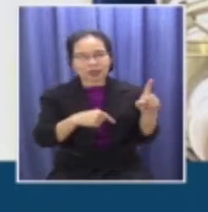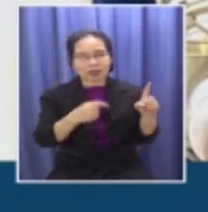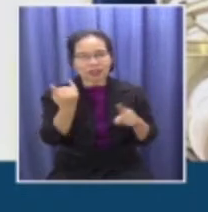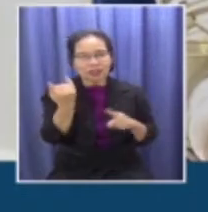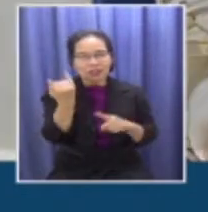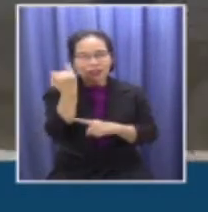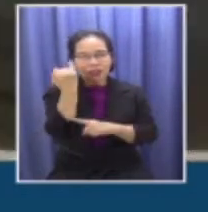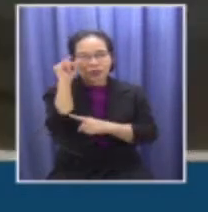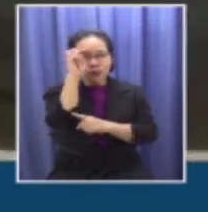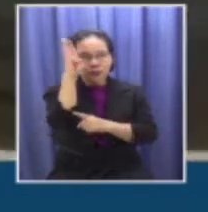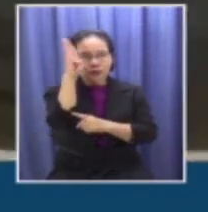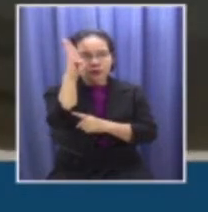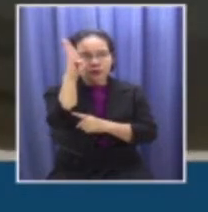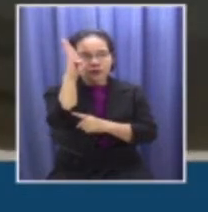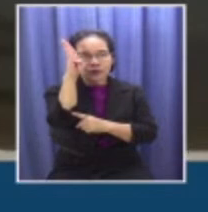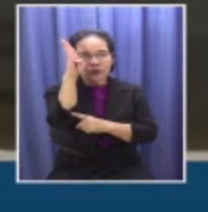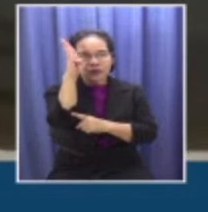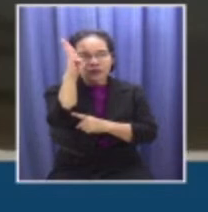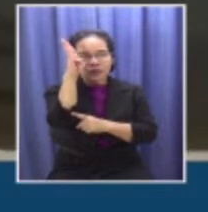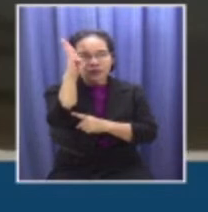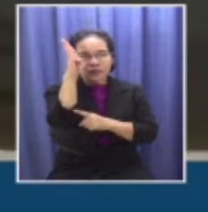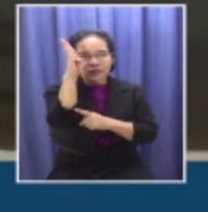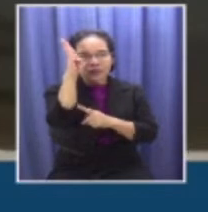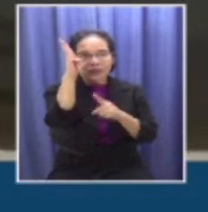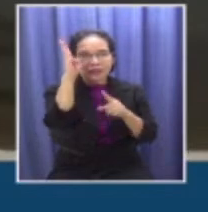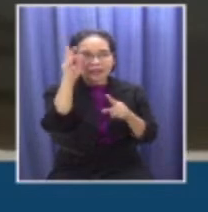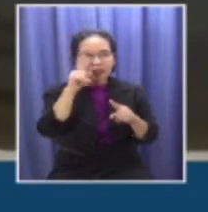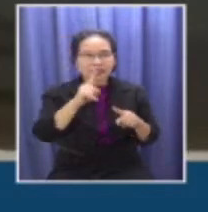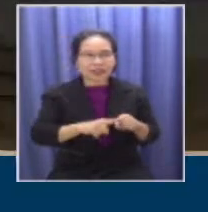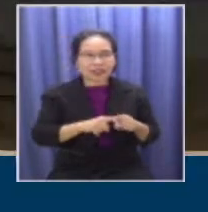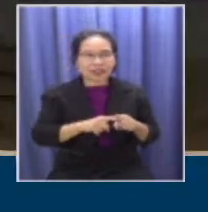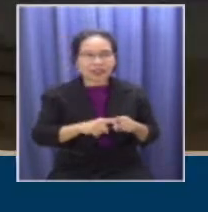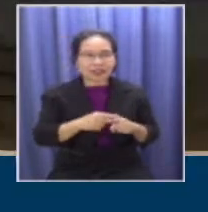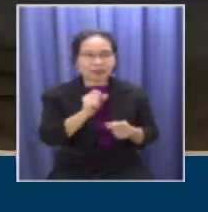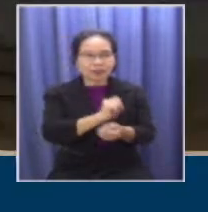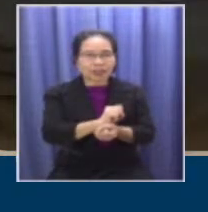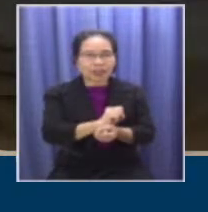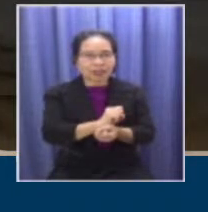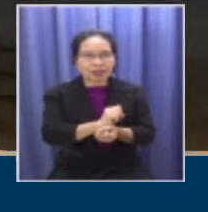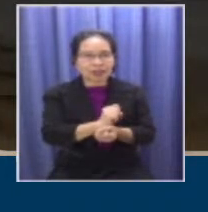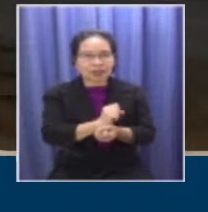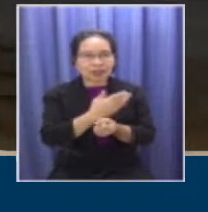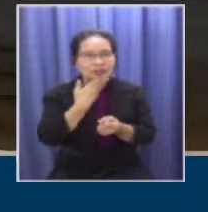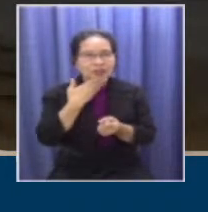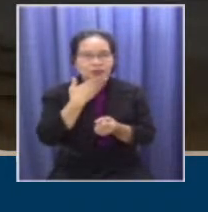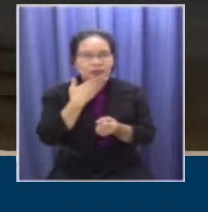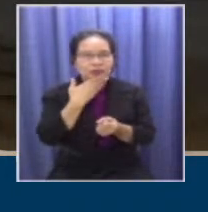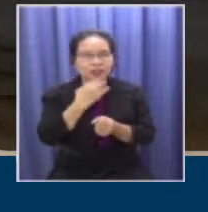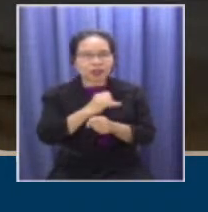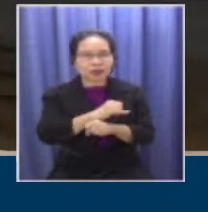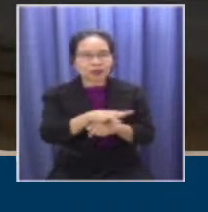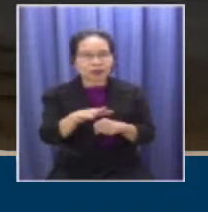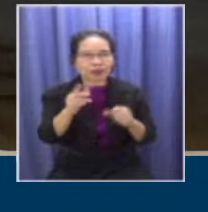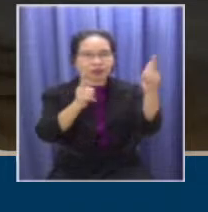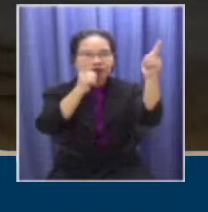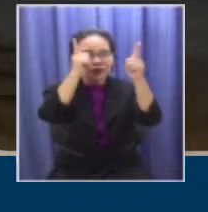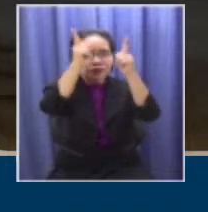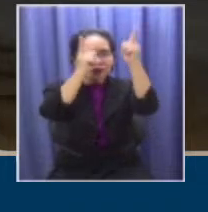awiem ade suafo asua pen yobo apen so yobo ngoma tie de asan wotwe achimo de asan baako